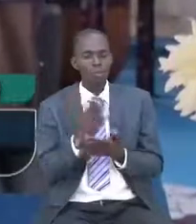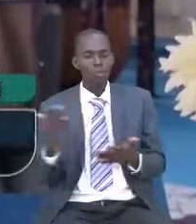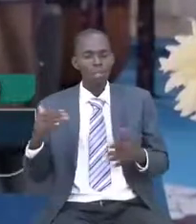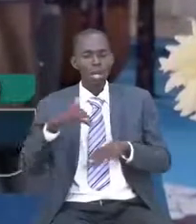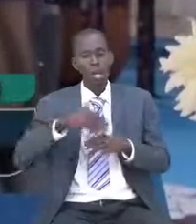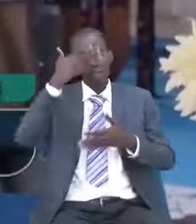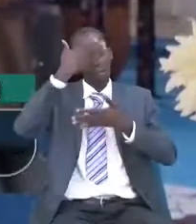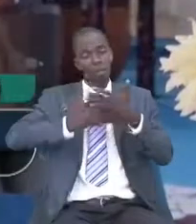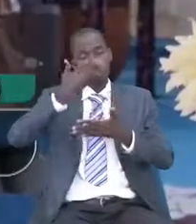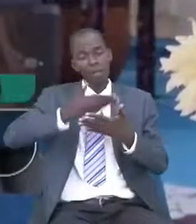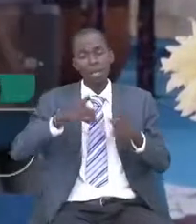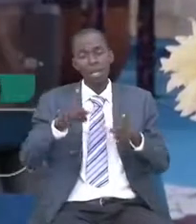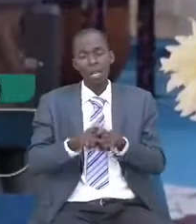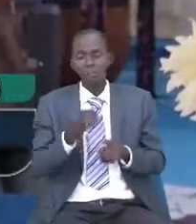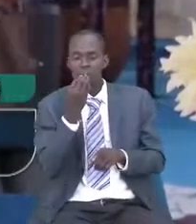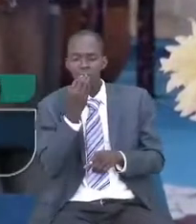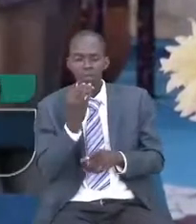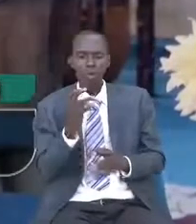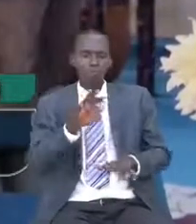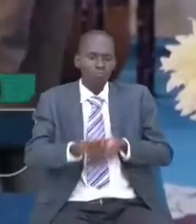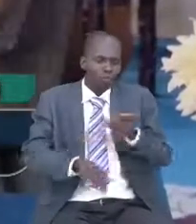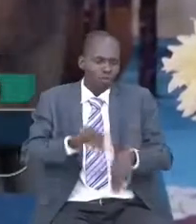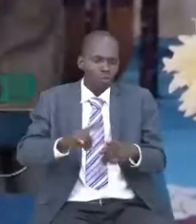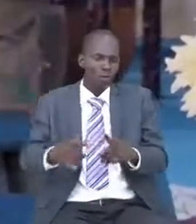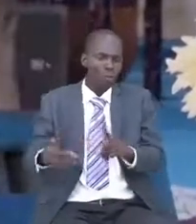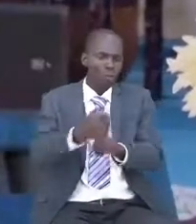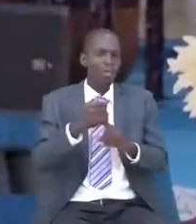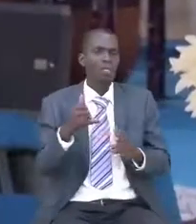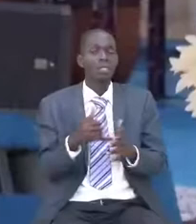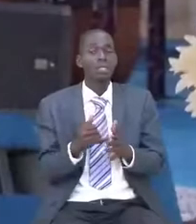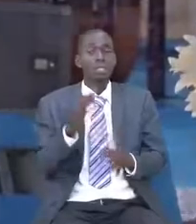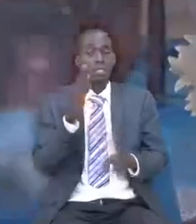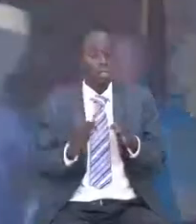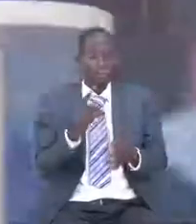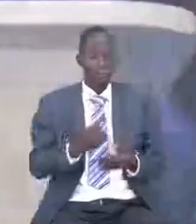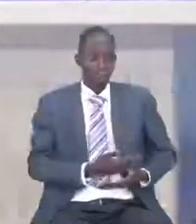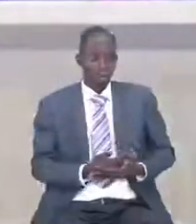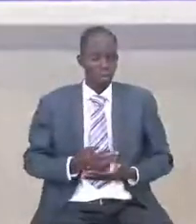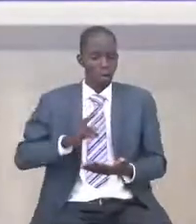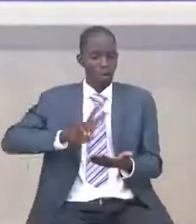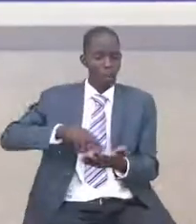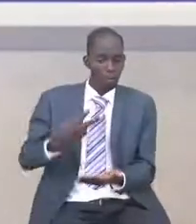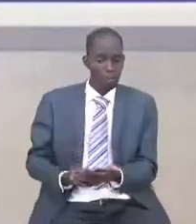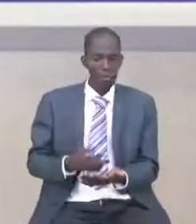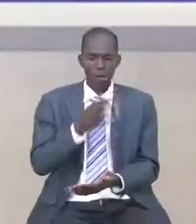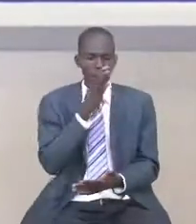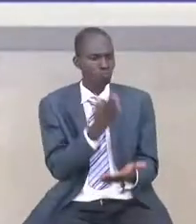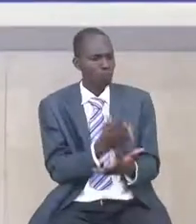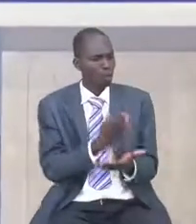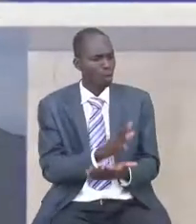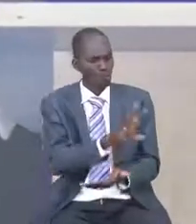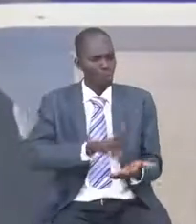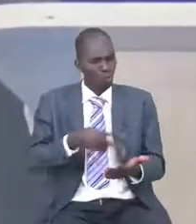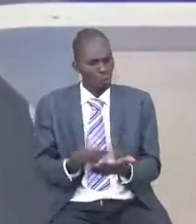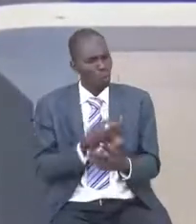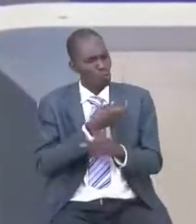tombe. Et si elle cesse d'apprendre, et si la mère dit, oh bébé, n'essaie plus encore. Hein.